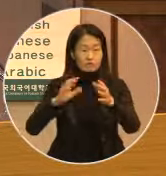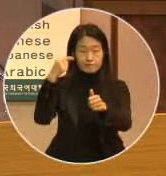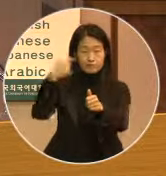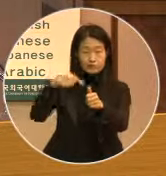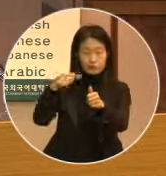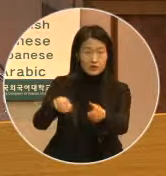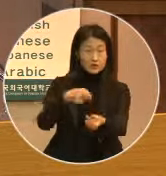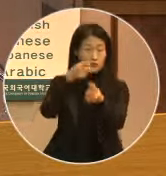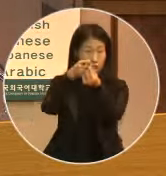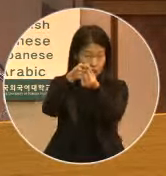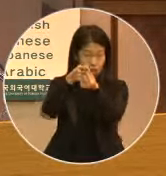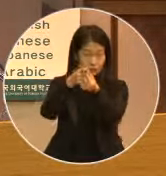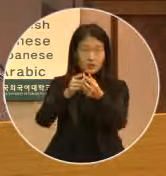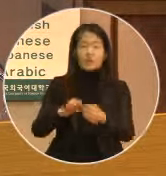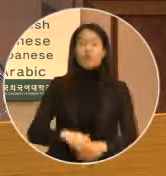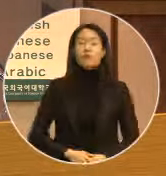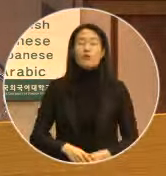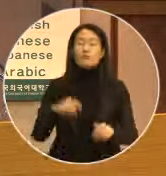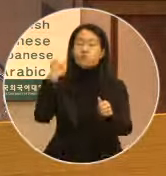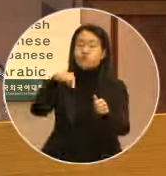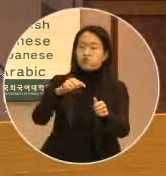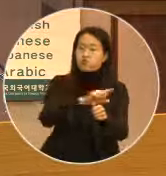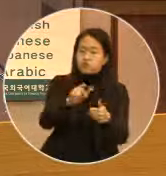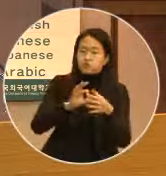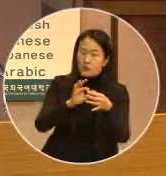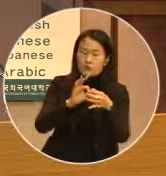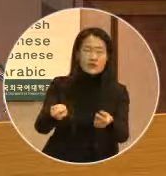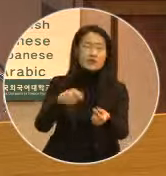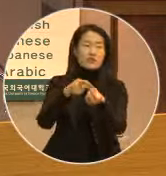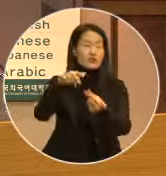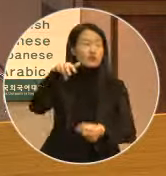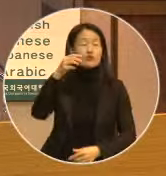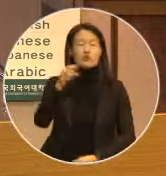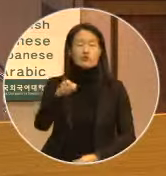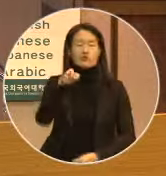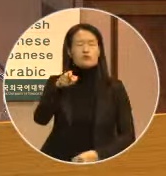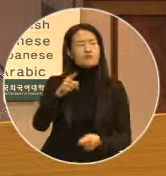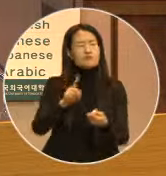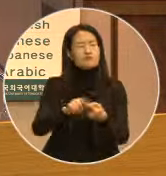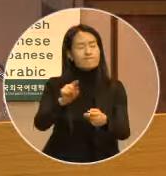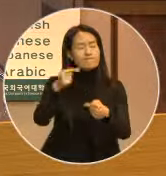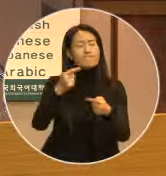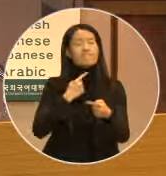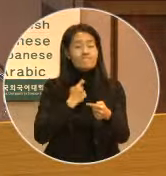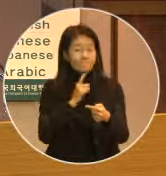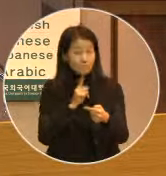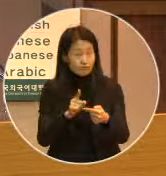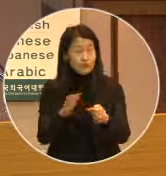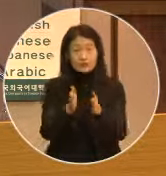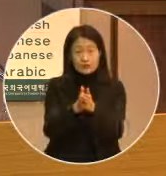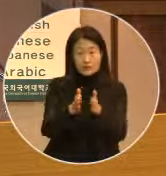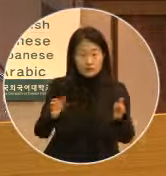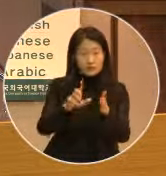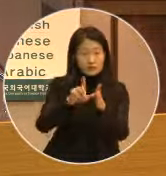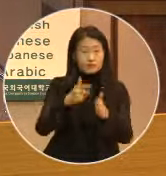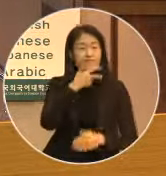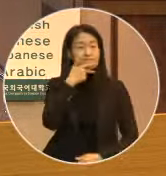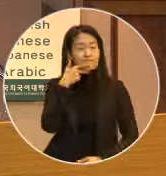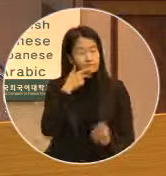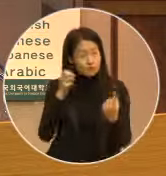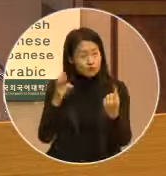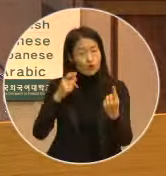교육 대상에서 1억인 부분의 최 우수상을 받았습니다. 우리 대학교는 출범 당시